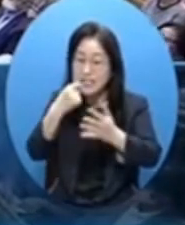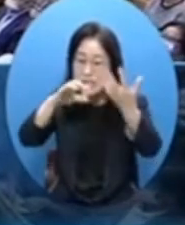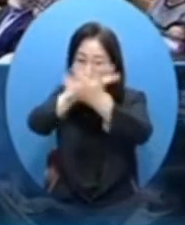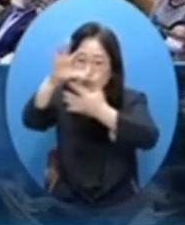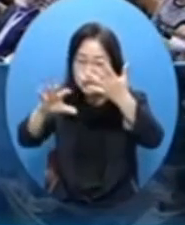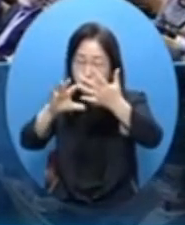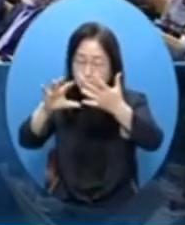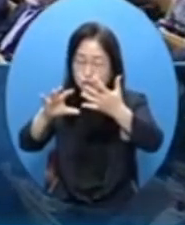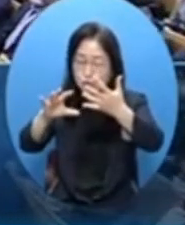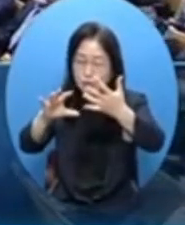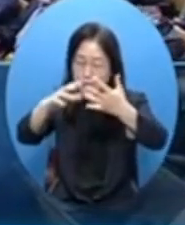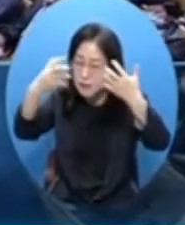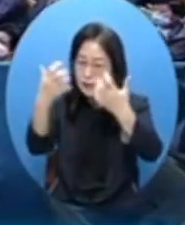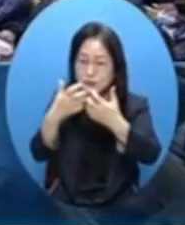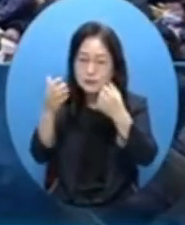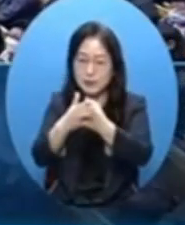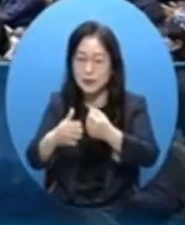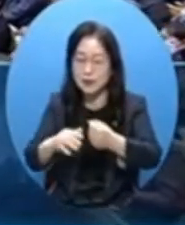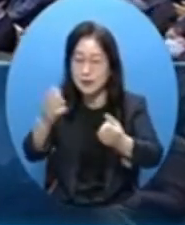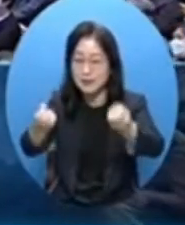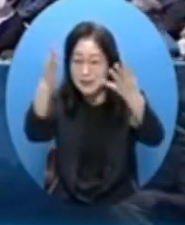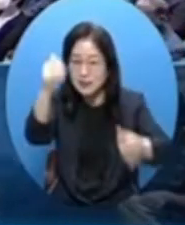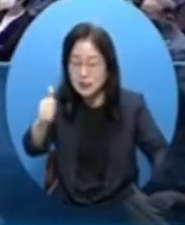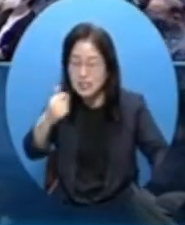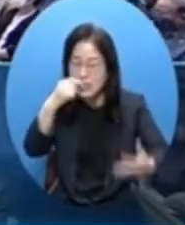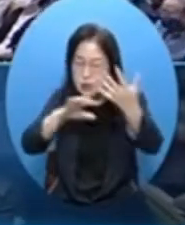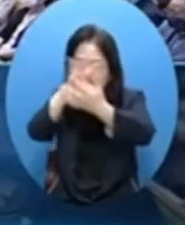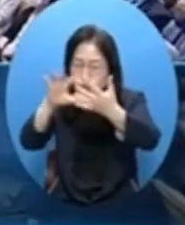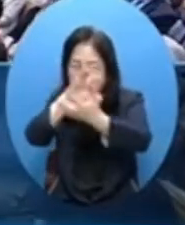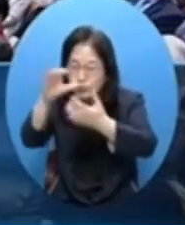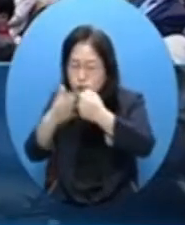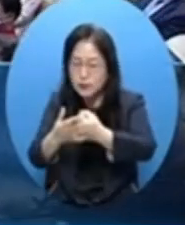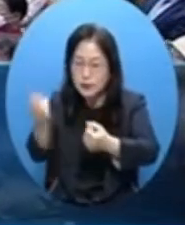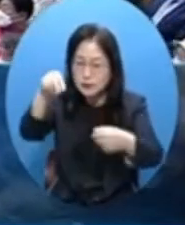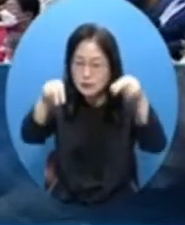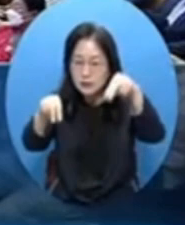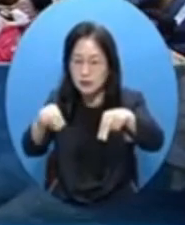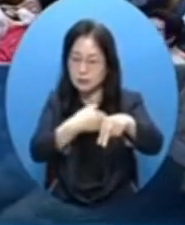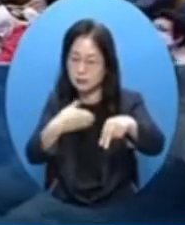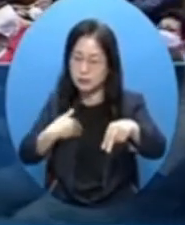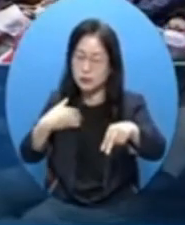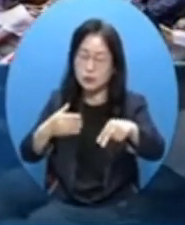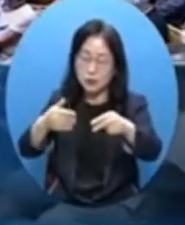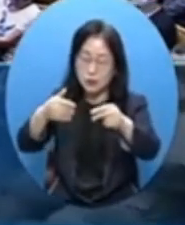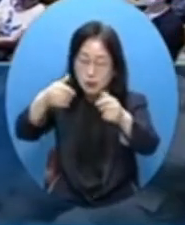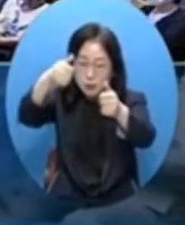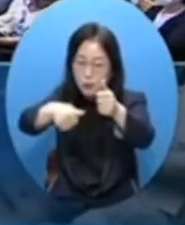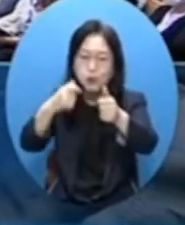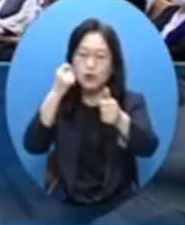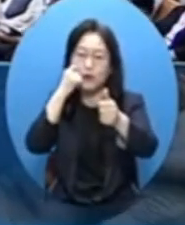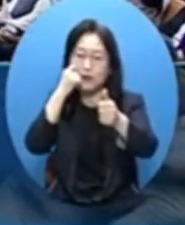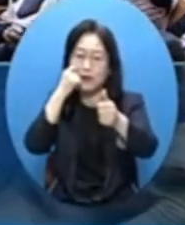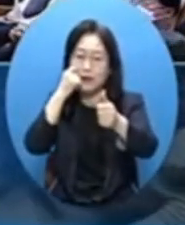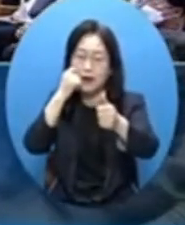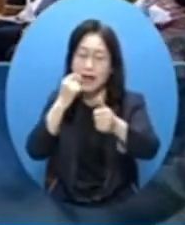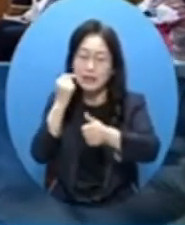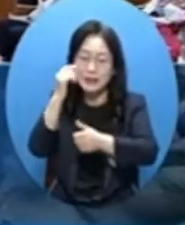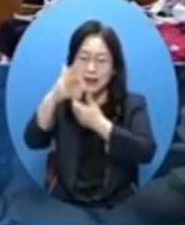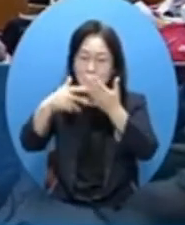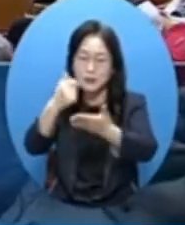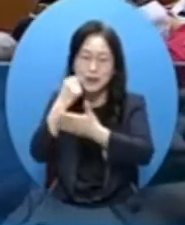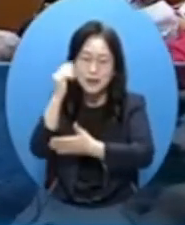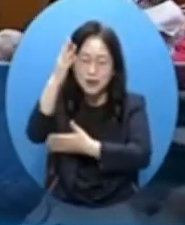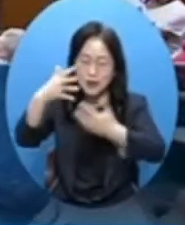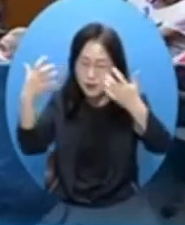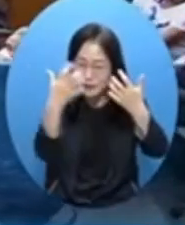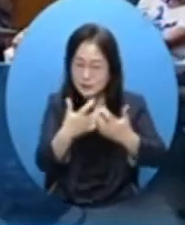야외에 성전에 가득함에 제사장이 그 구름으로 말미암아 능히 서서 섬기지 못했으니 야훼의 영광이 야훼의